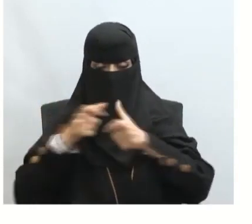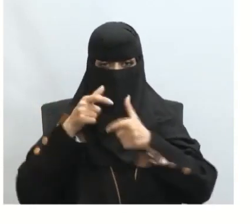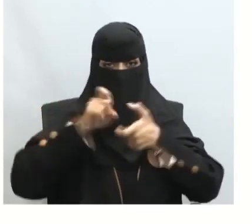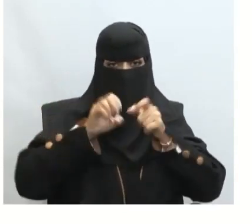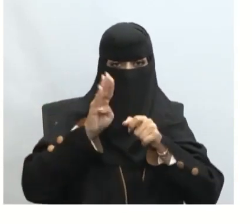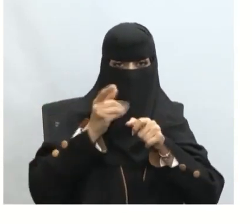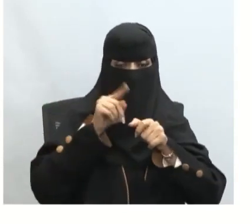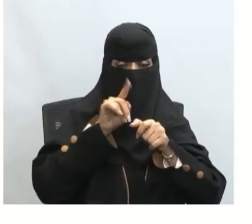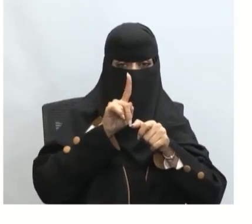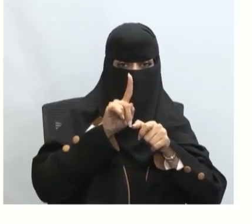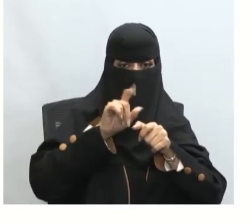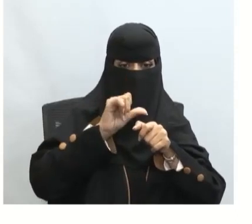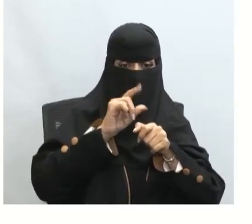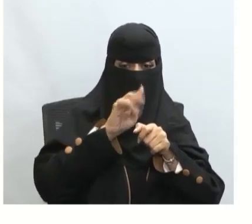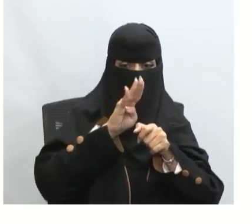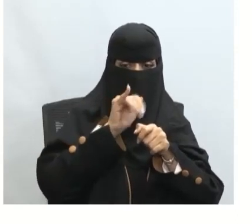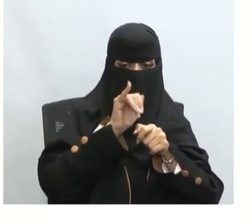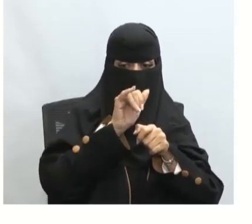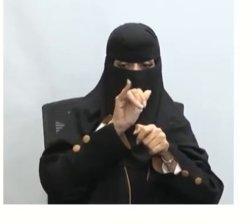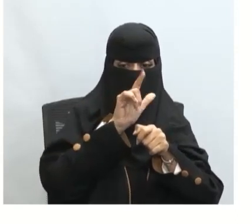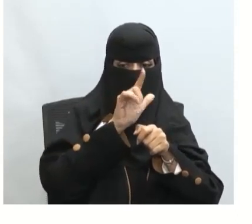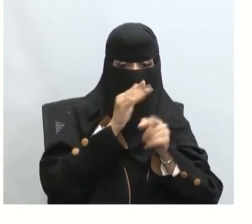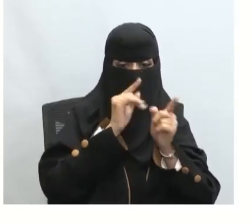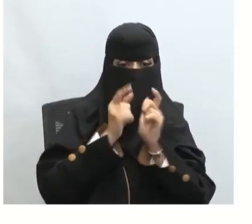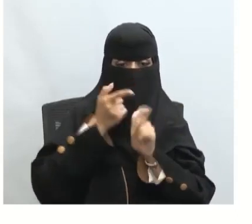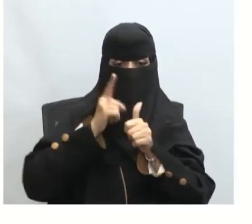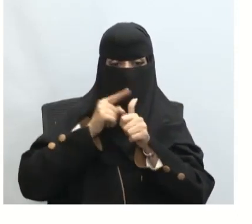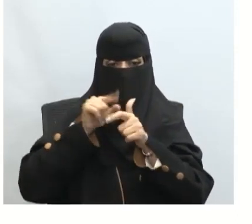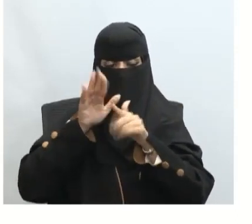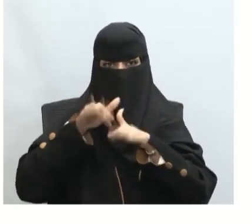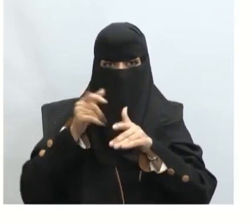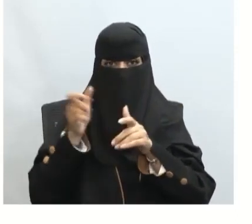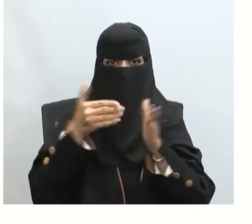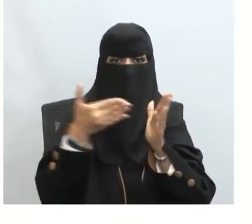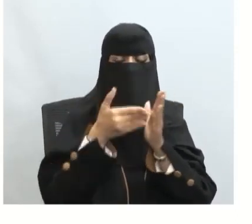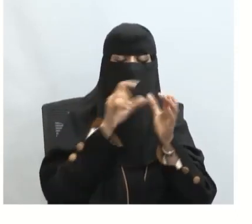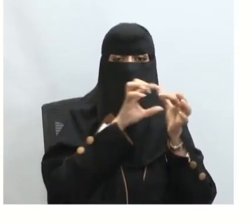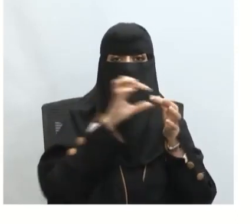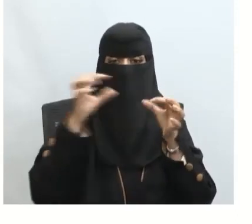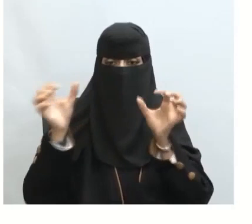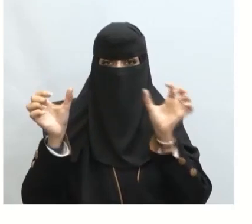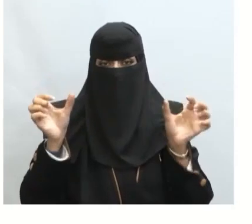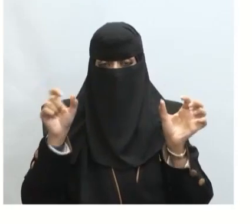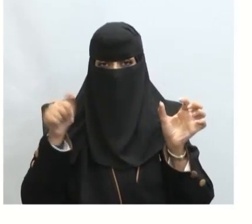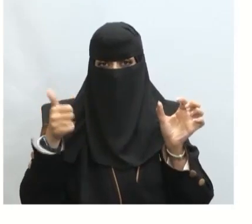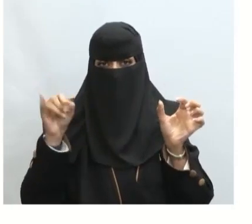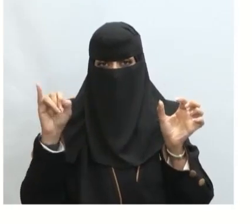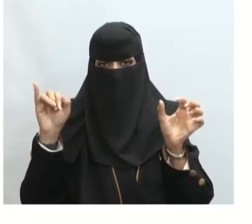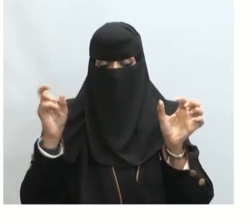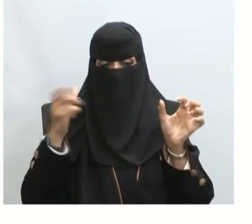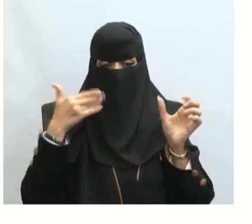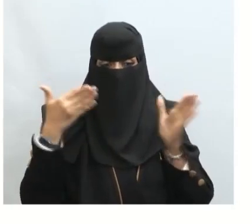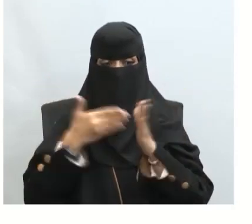كربوكسيل هذا هو حمض الادبي الفقره الثانيه يقول يحتوي على مجموعتين امين فلاحظ هنا في